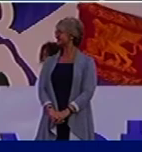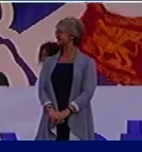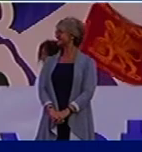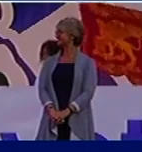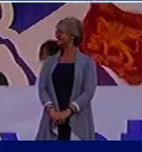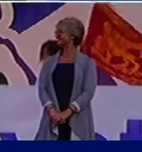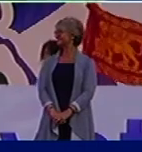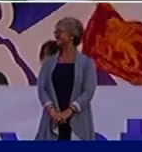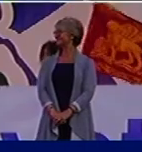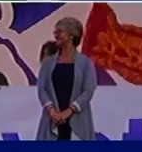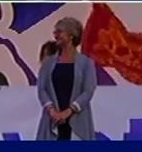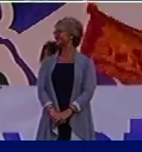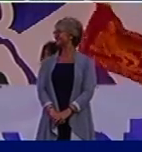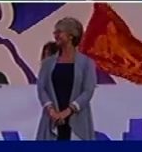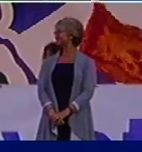Bravo Giamma!